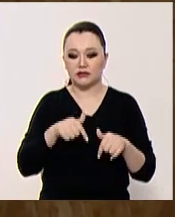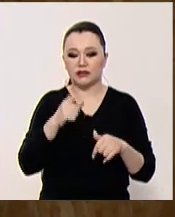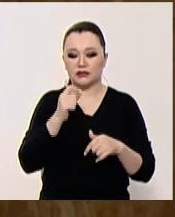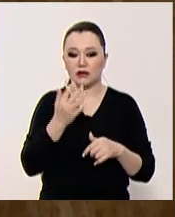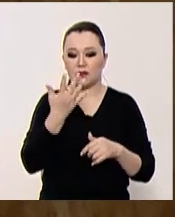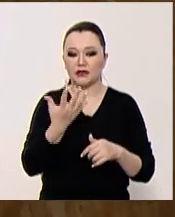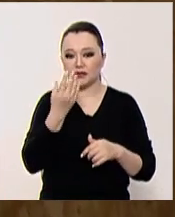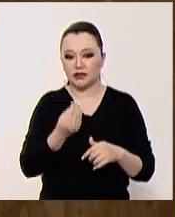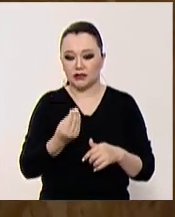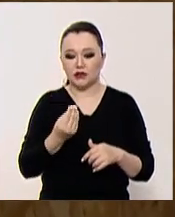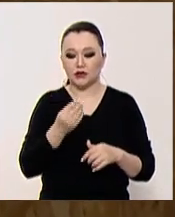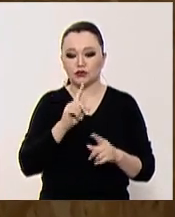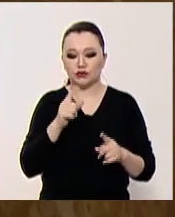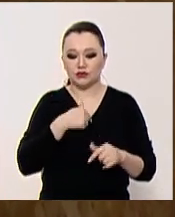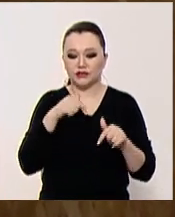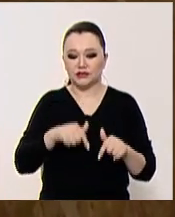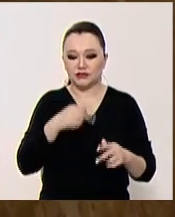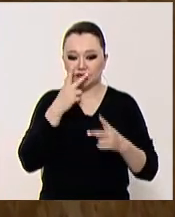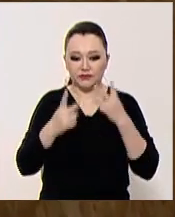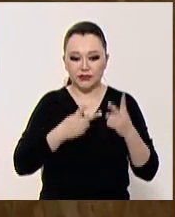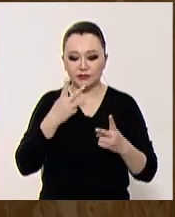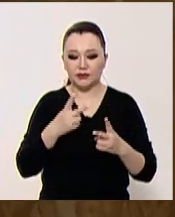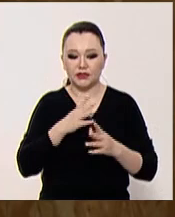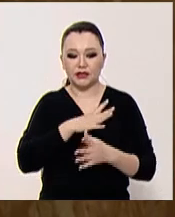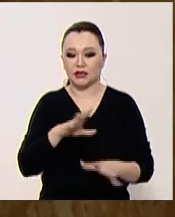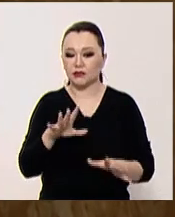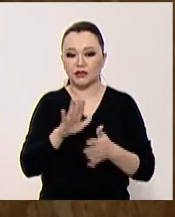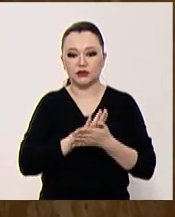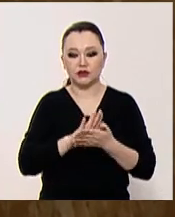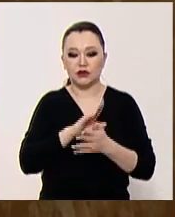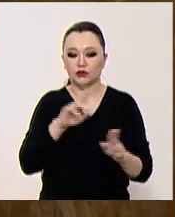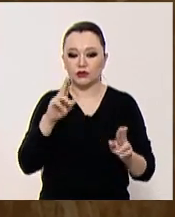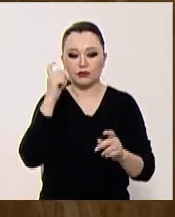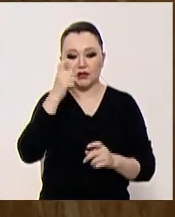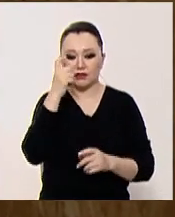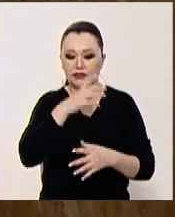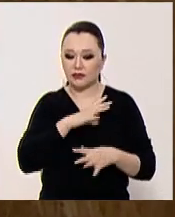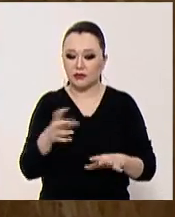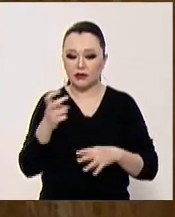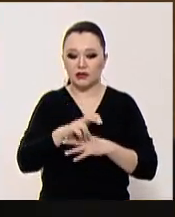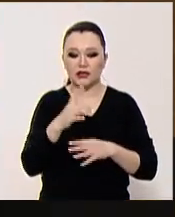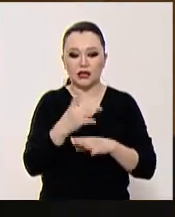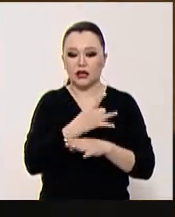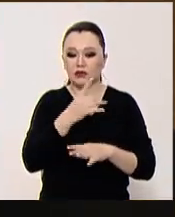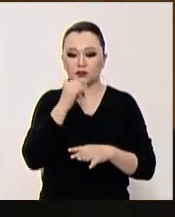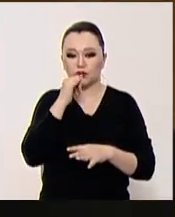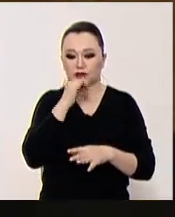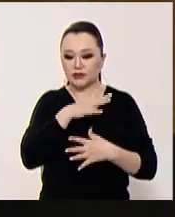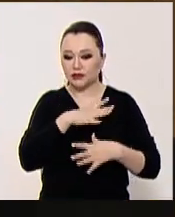5 дней, по крайней мере, за то, что мы здесь видим, не было ни одного пьяного, ни разу в помещении не курили.